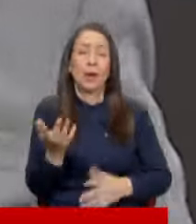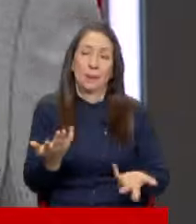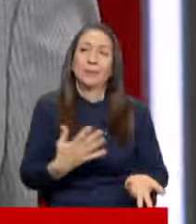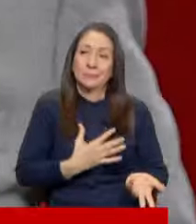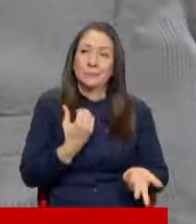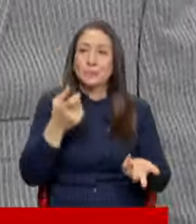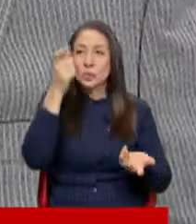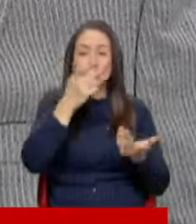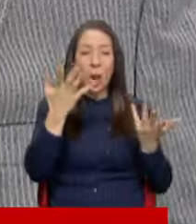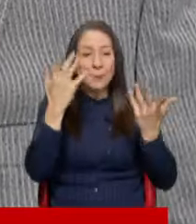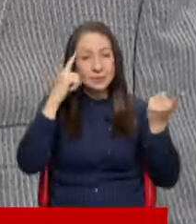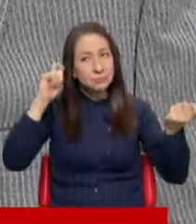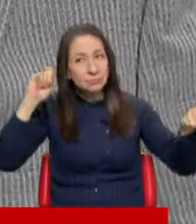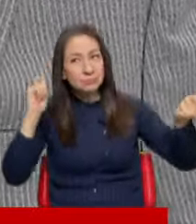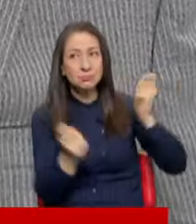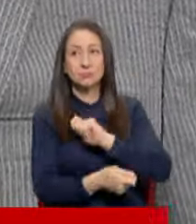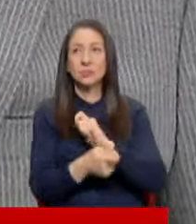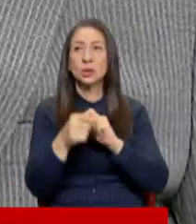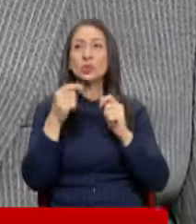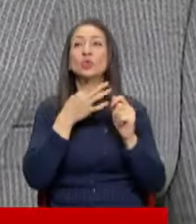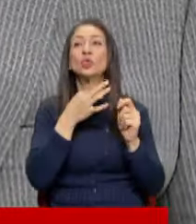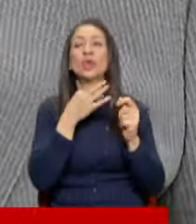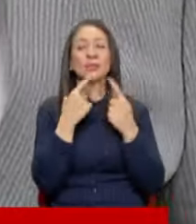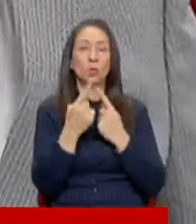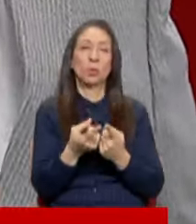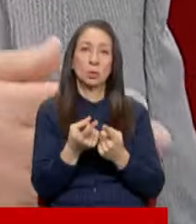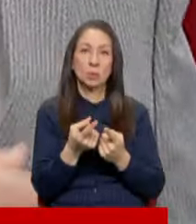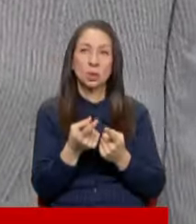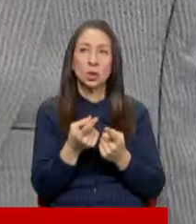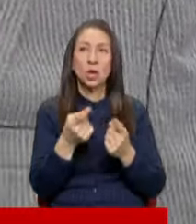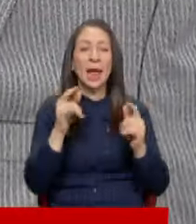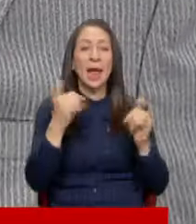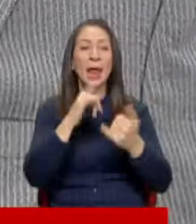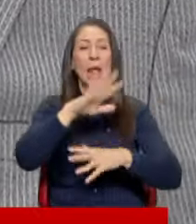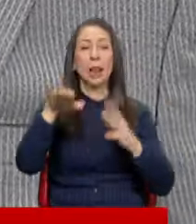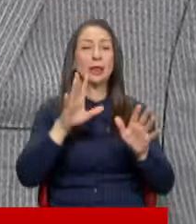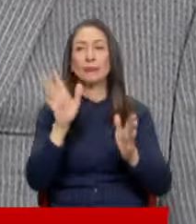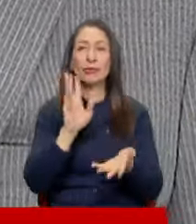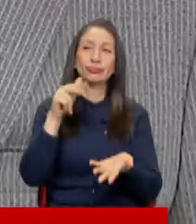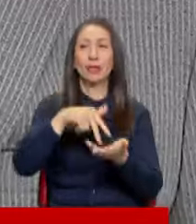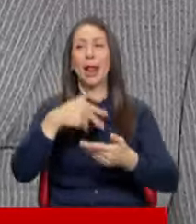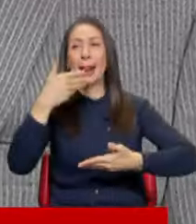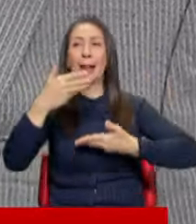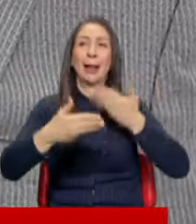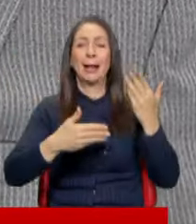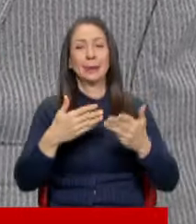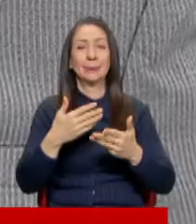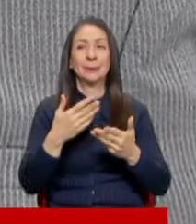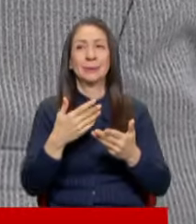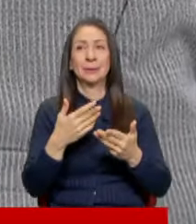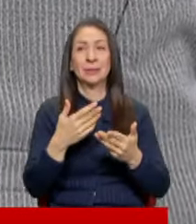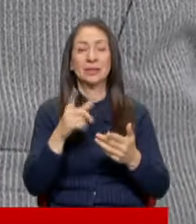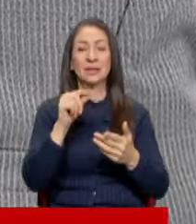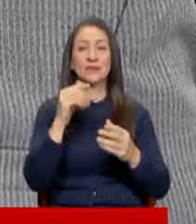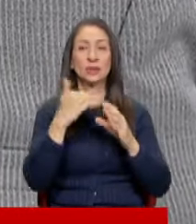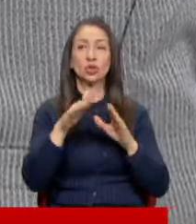maalesef Ülkeyi öyle bir hale getirdiler ki şükredin diyorlar Soytarı kılıklılar çıkıyor televizyonlarda fetva adına